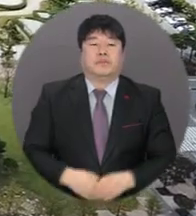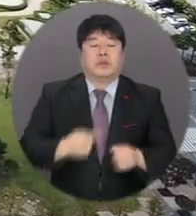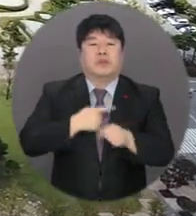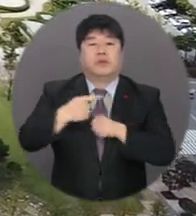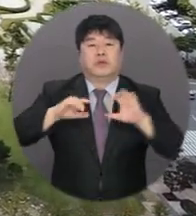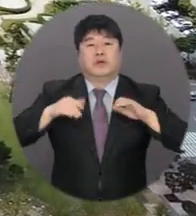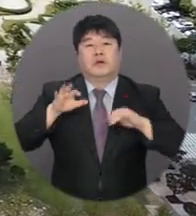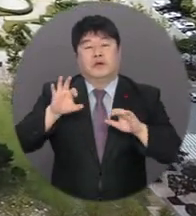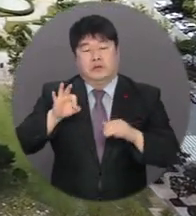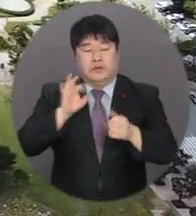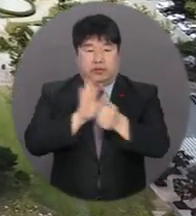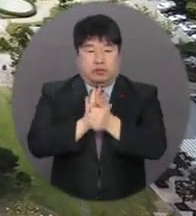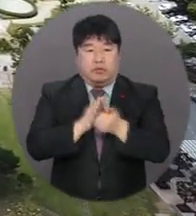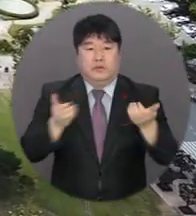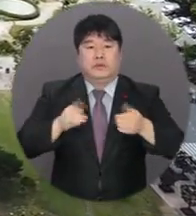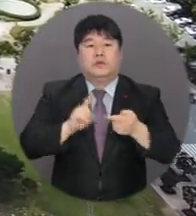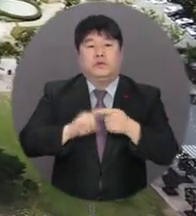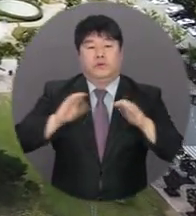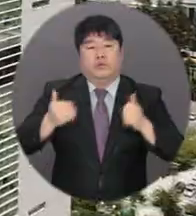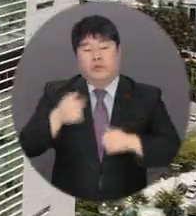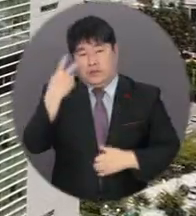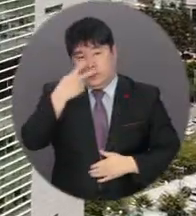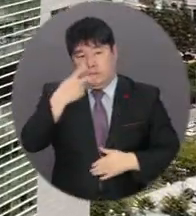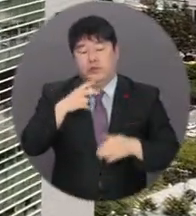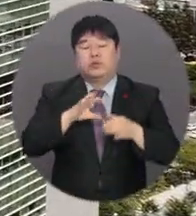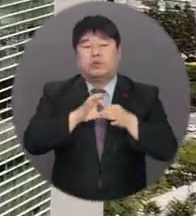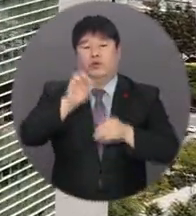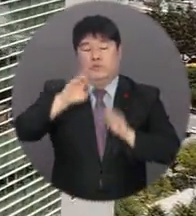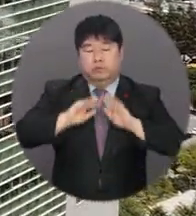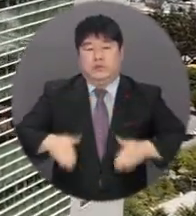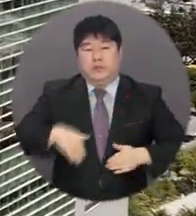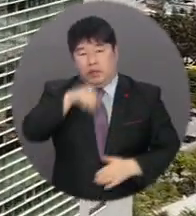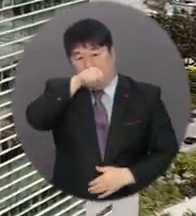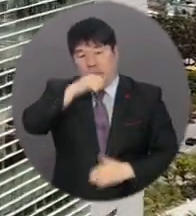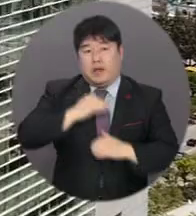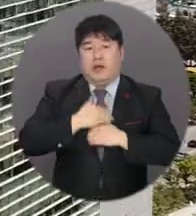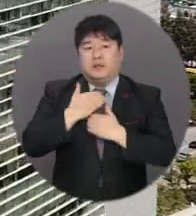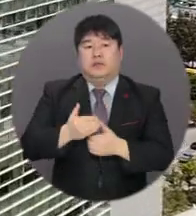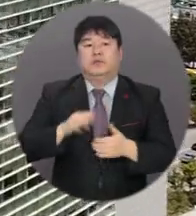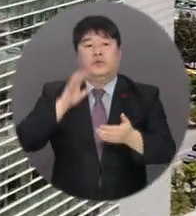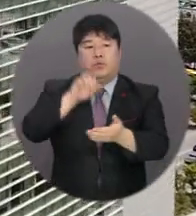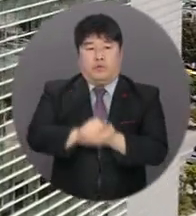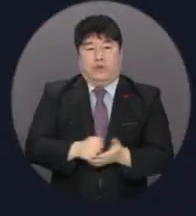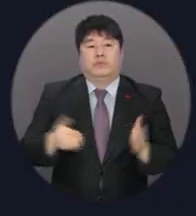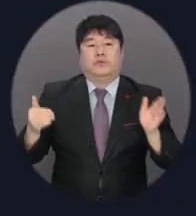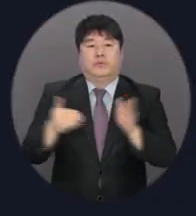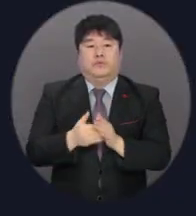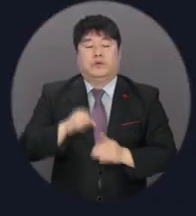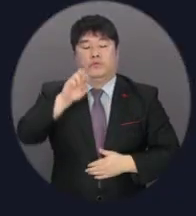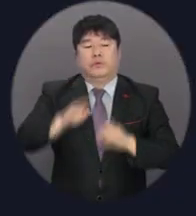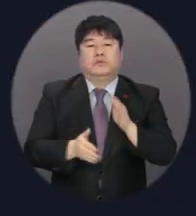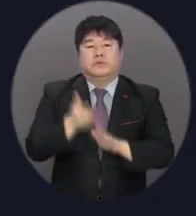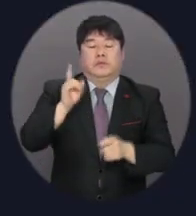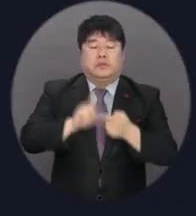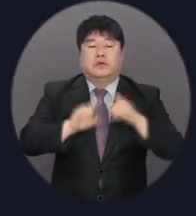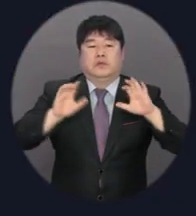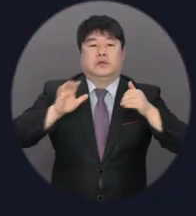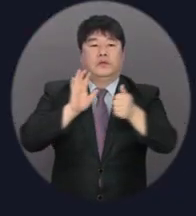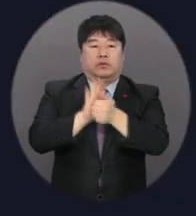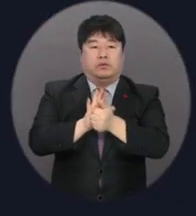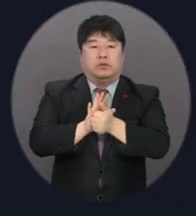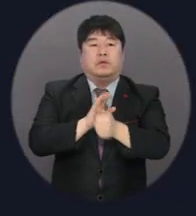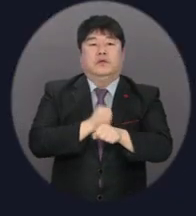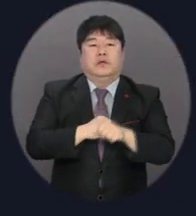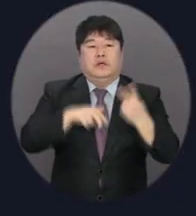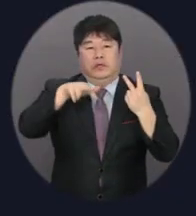내년도 국비 지원 사업에 대한 국회 심의를 거쳐 광주 전남 예산이 안정적으로 확보됐습니다. 광주시에 대한 국비 지원은